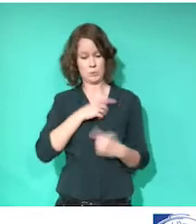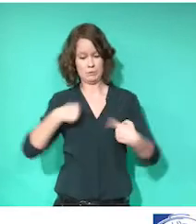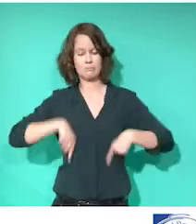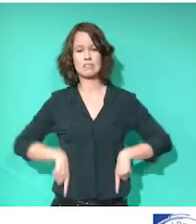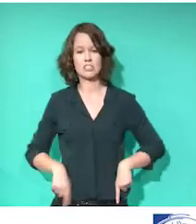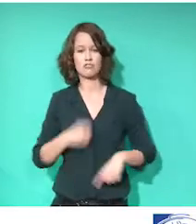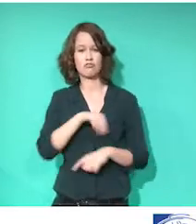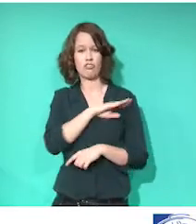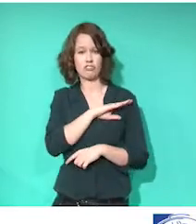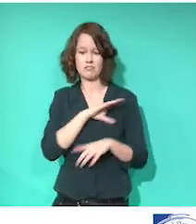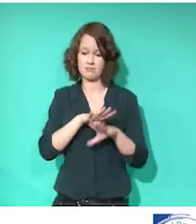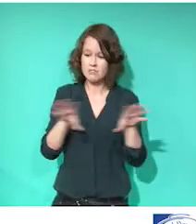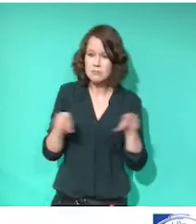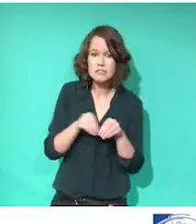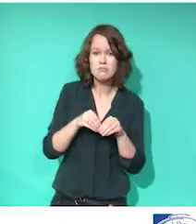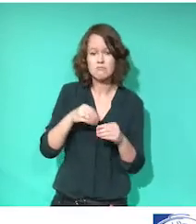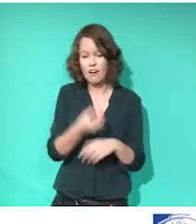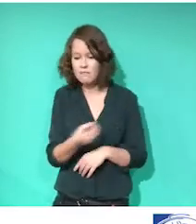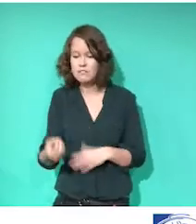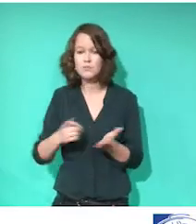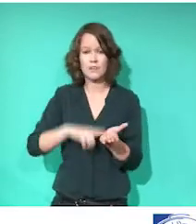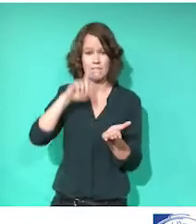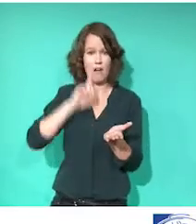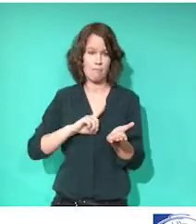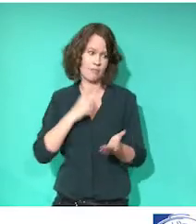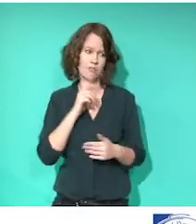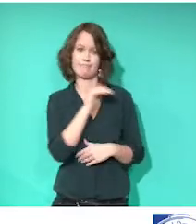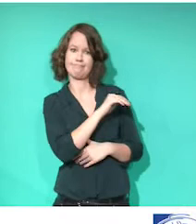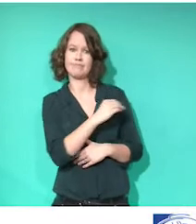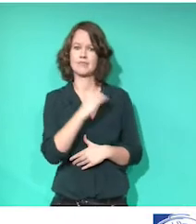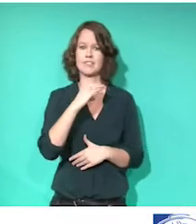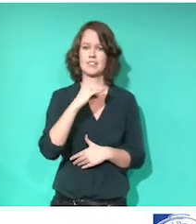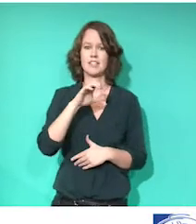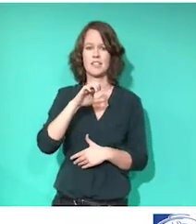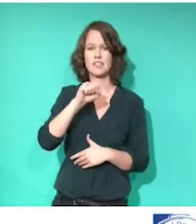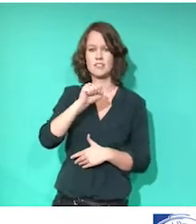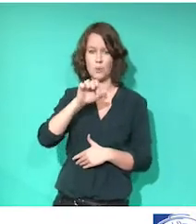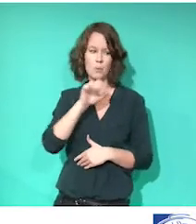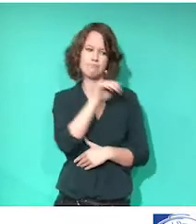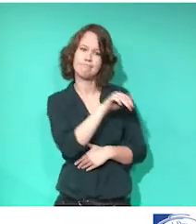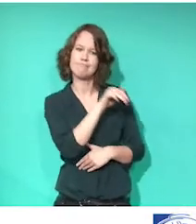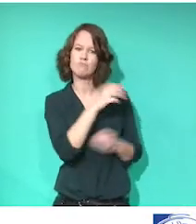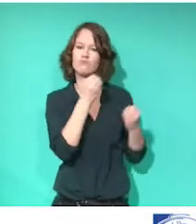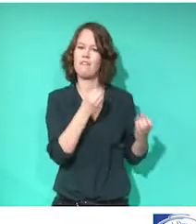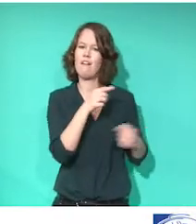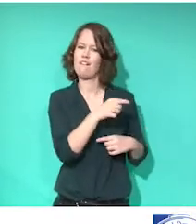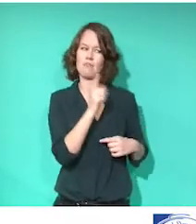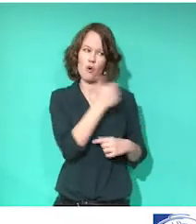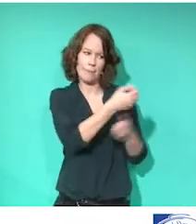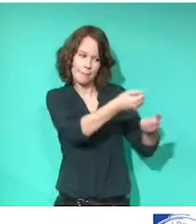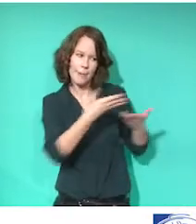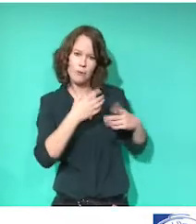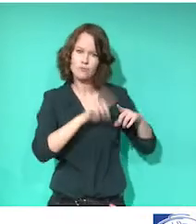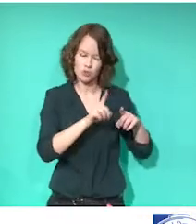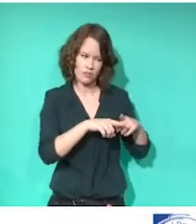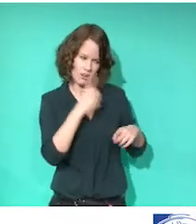et des droits des femmes, on est souvent amené à travailler avec le CESE et à pouvoir ensuite s'appuyer sur les préconisations,